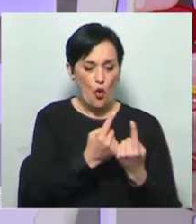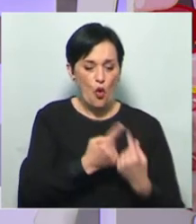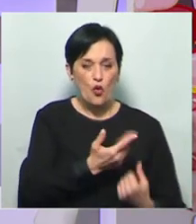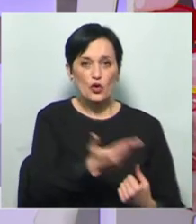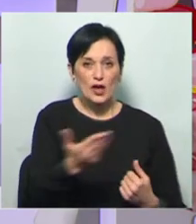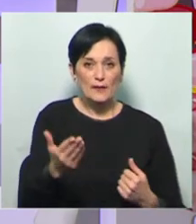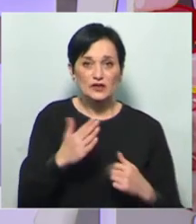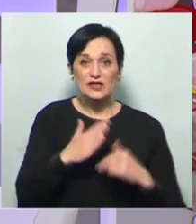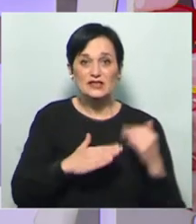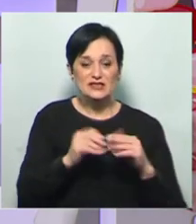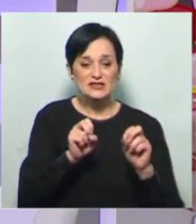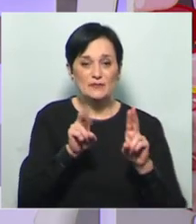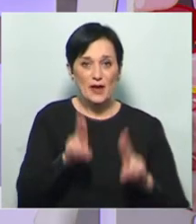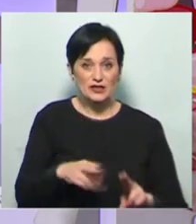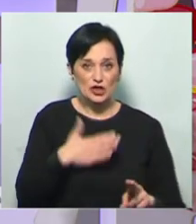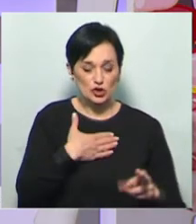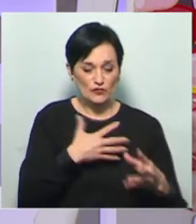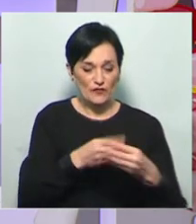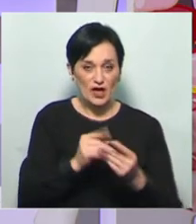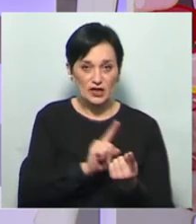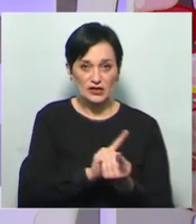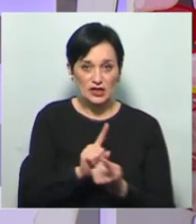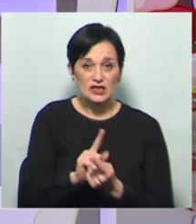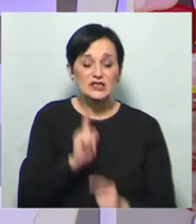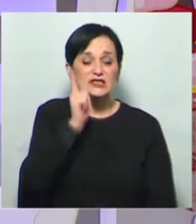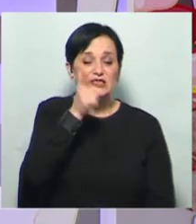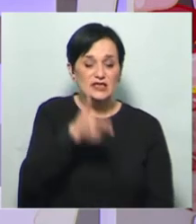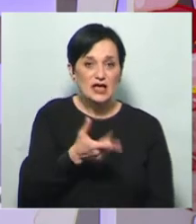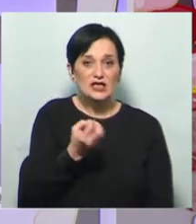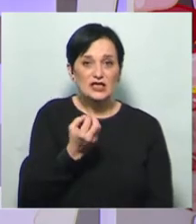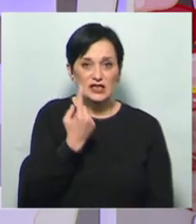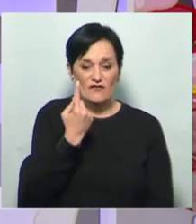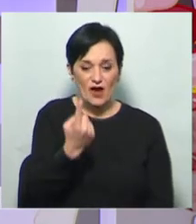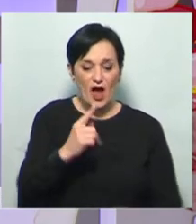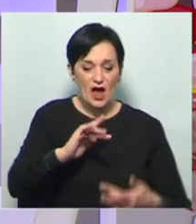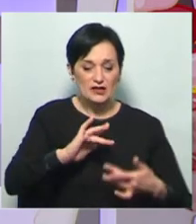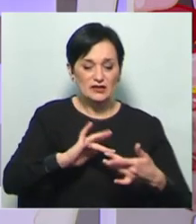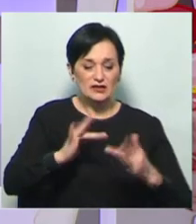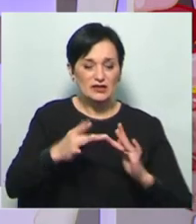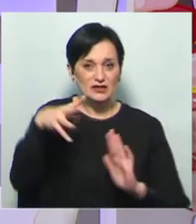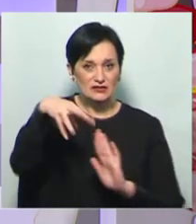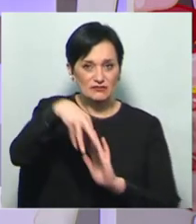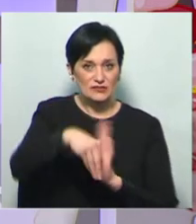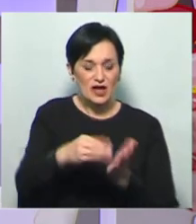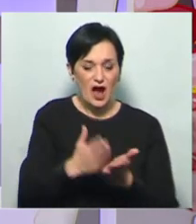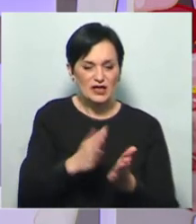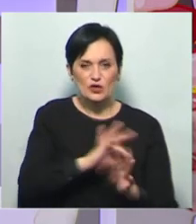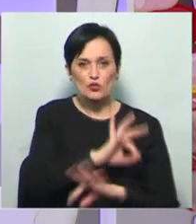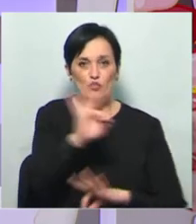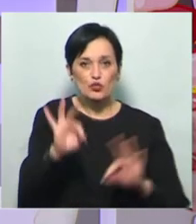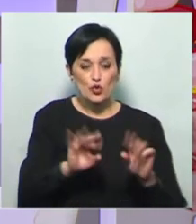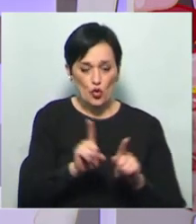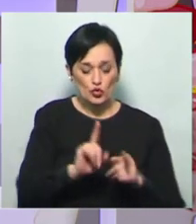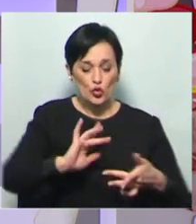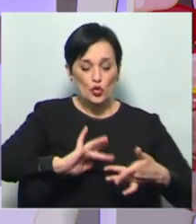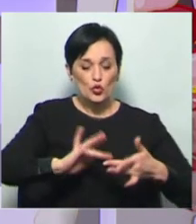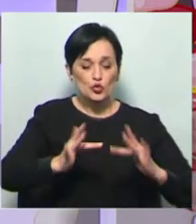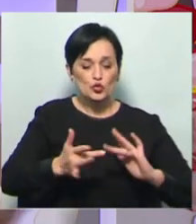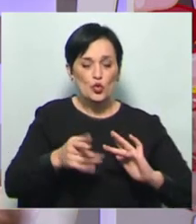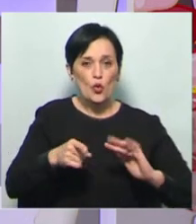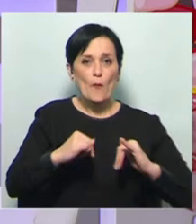როგორც ანგიოლოგებთან, სიზავთა ქირურგებთან. ზეგარის კიდევ ერთი სოციალური ესეთი პროექტი, რომელიც ასევე სოციალოგებს